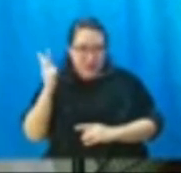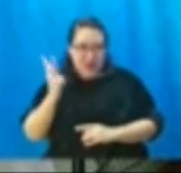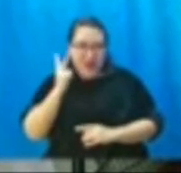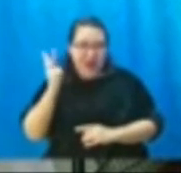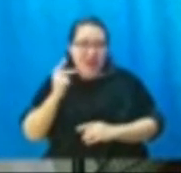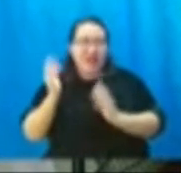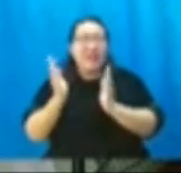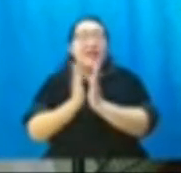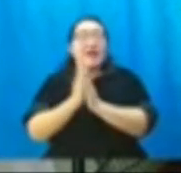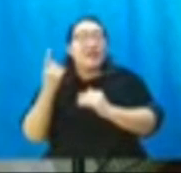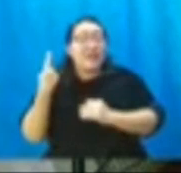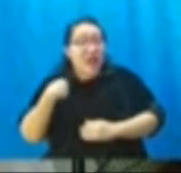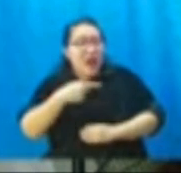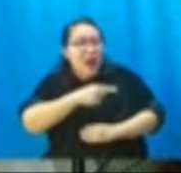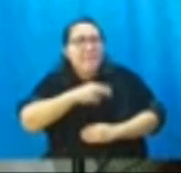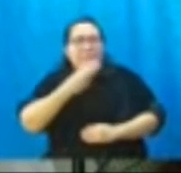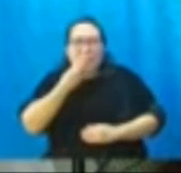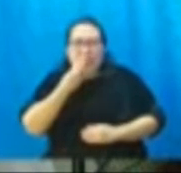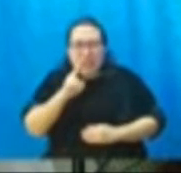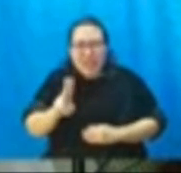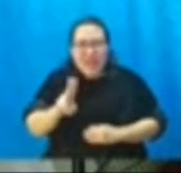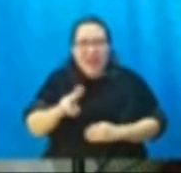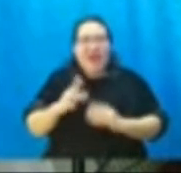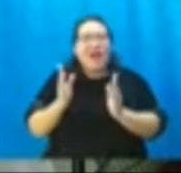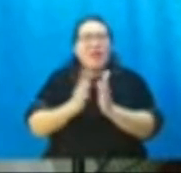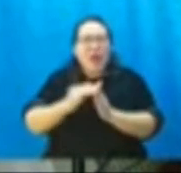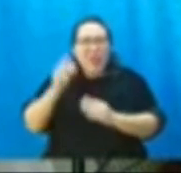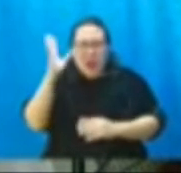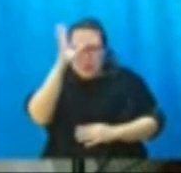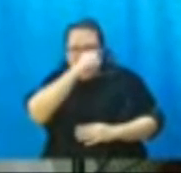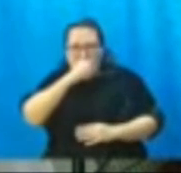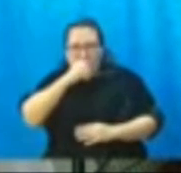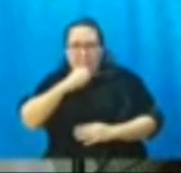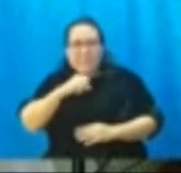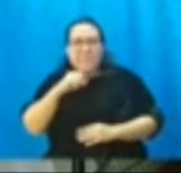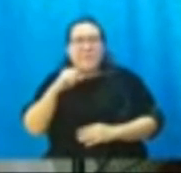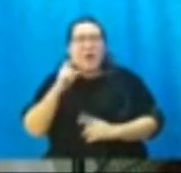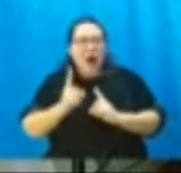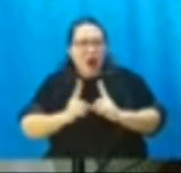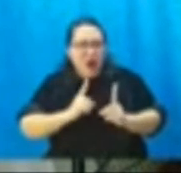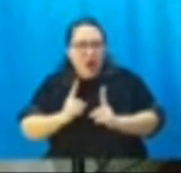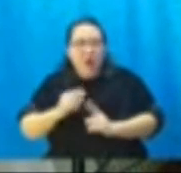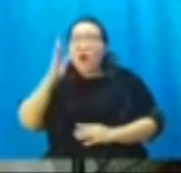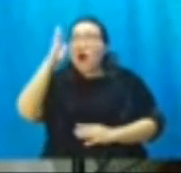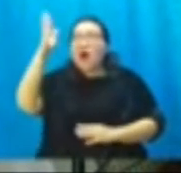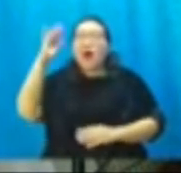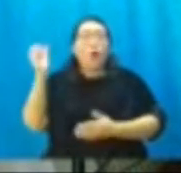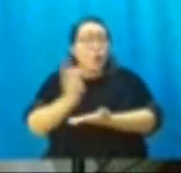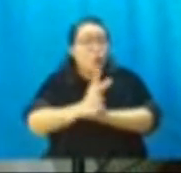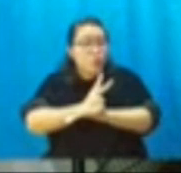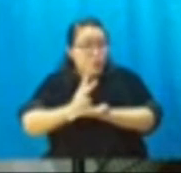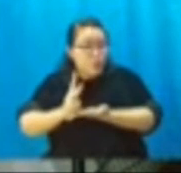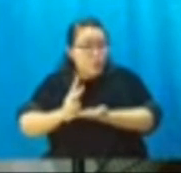telah percaya dan tahu bahwa Engkau adalah yang kudus dari Allah